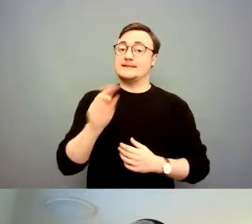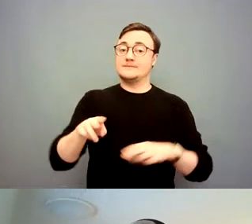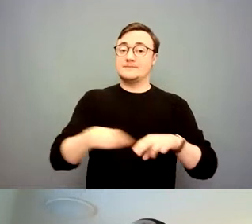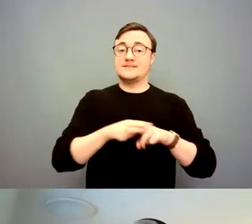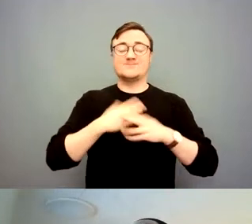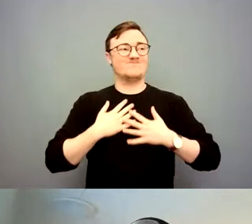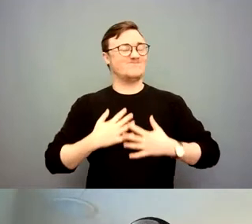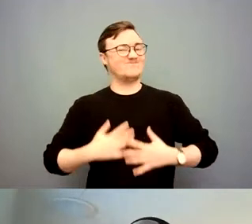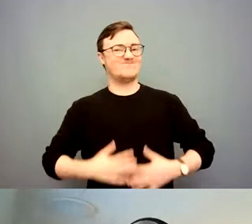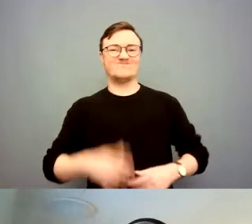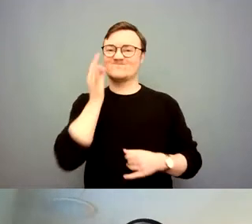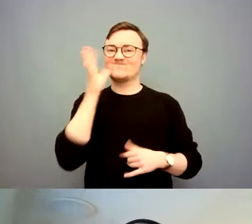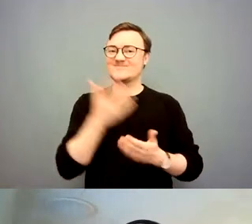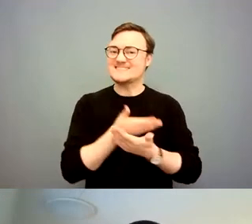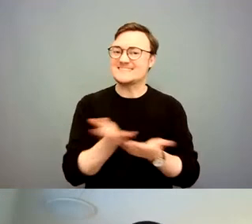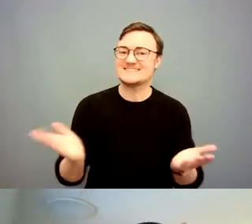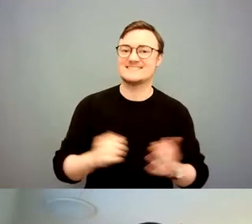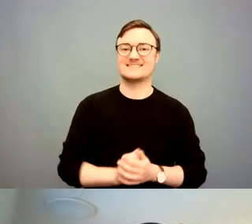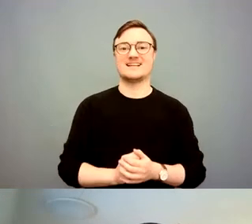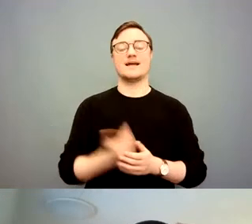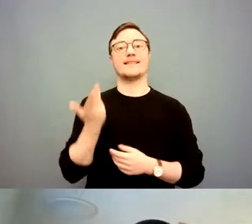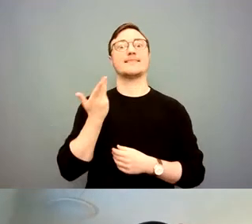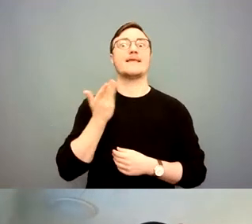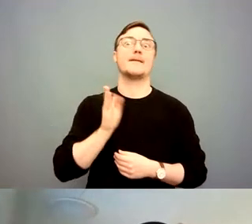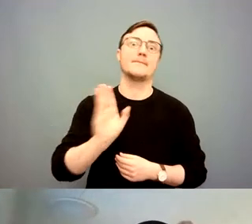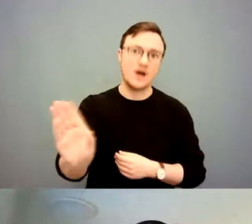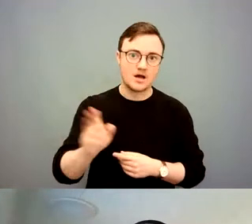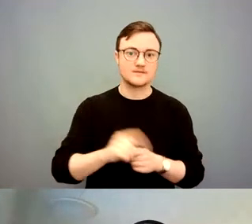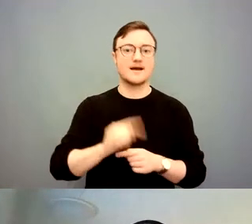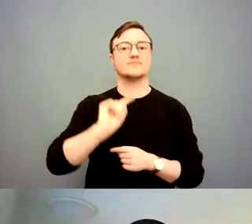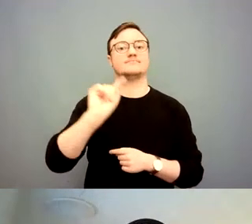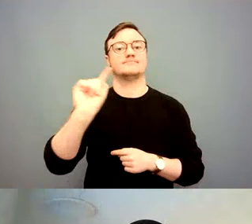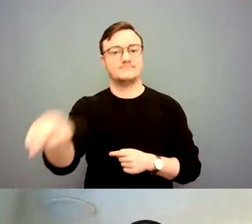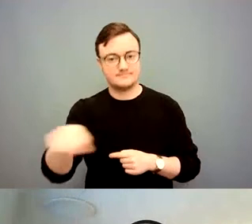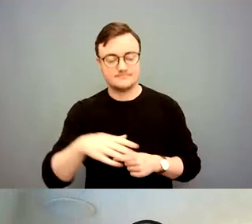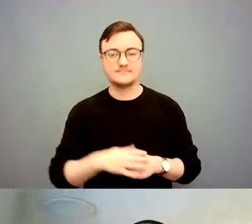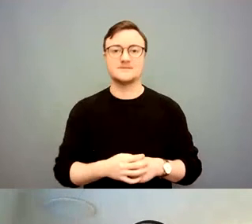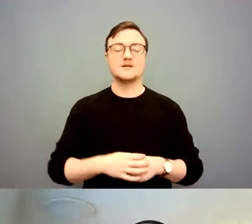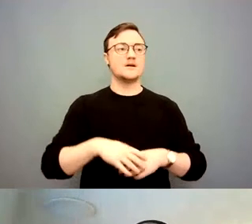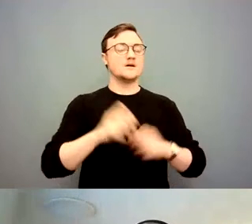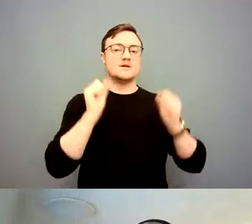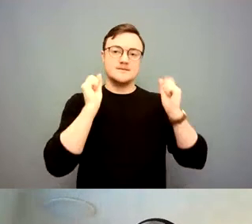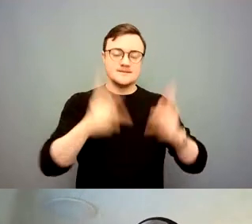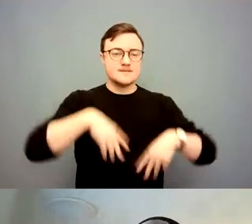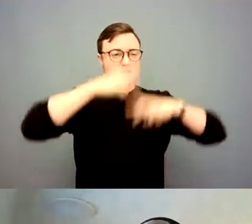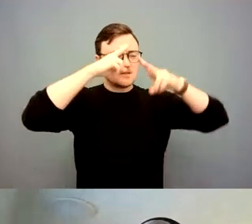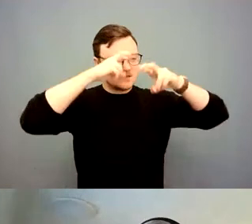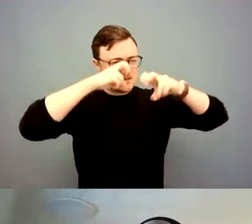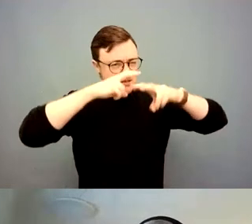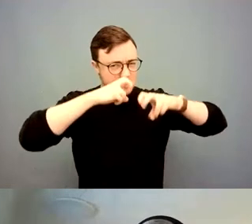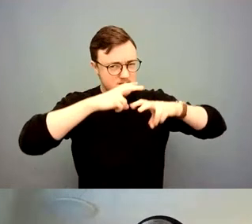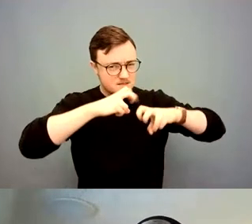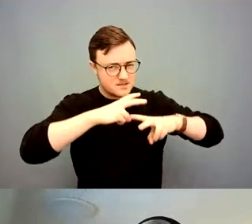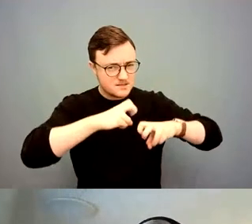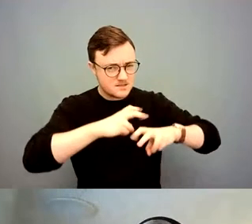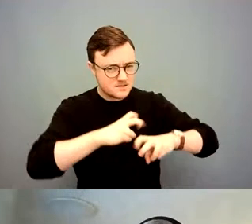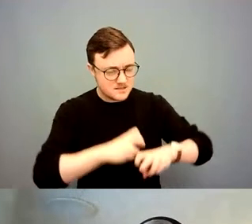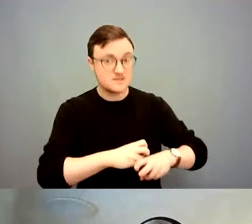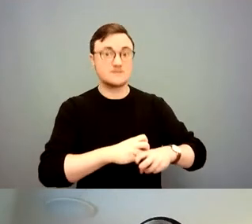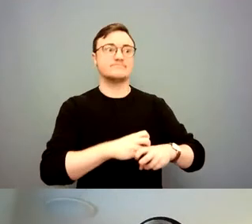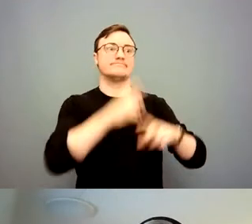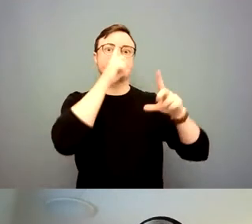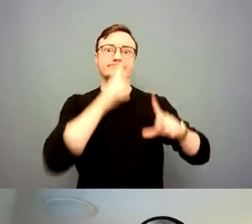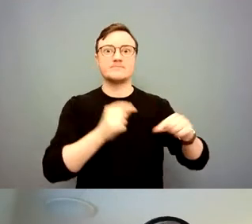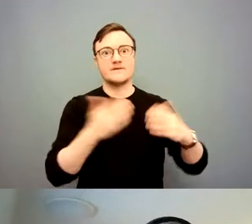riktigt bra. Återkommer och en omfattande utredning ger då för handen att Kim har